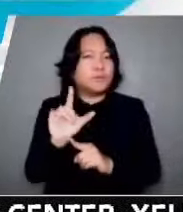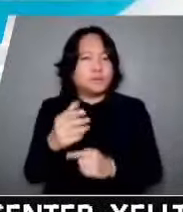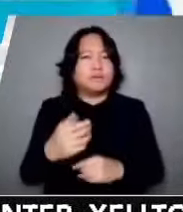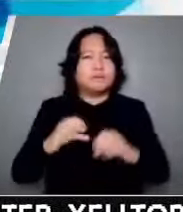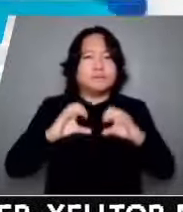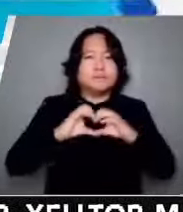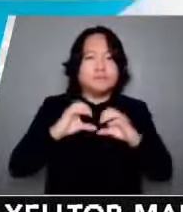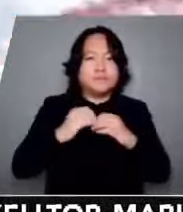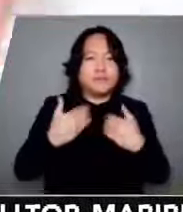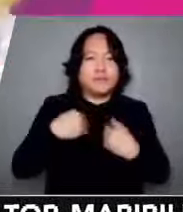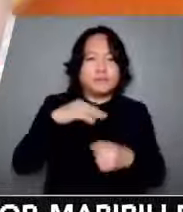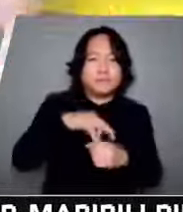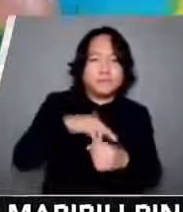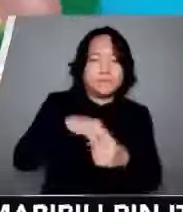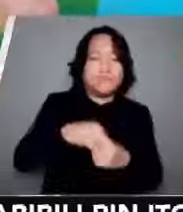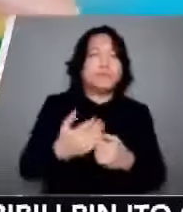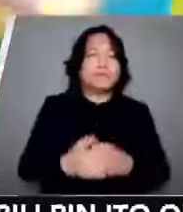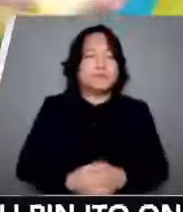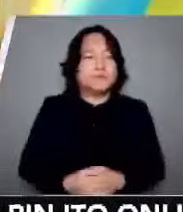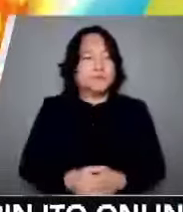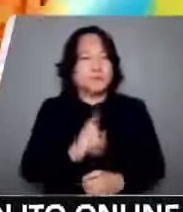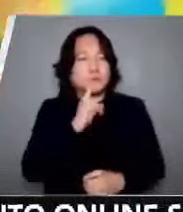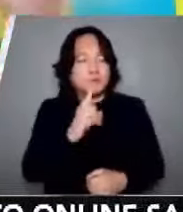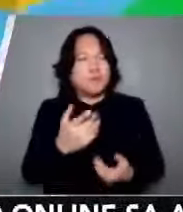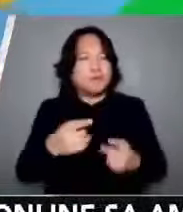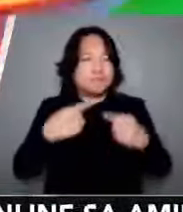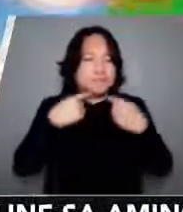sa complete mechanics at announcements.